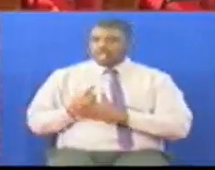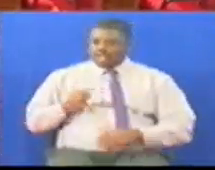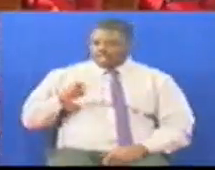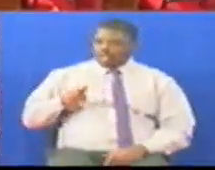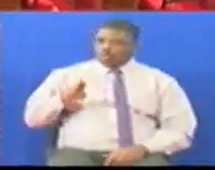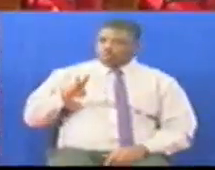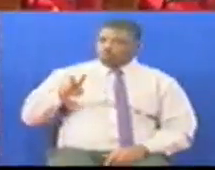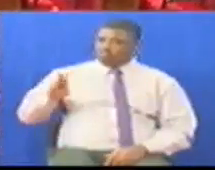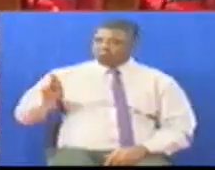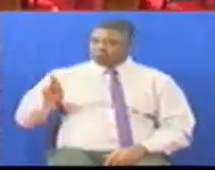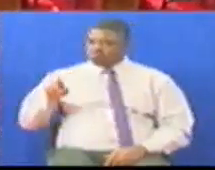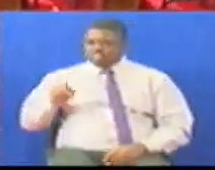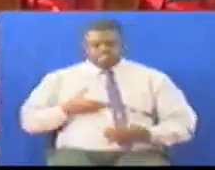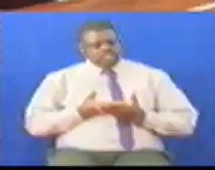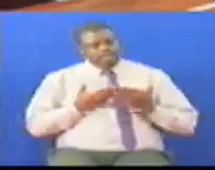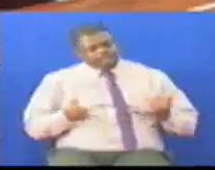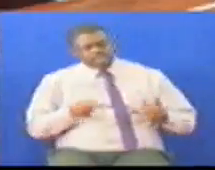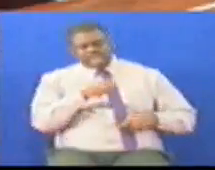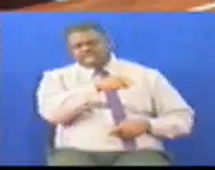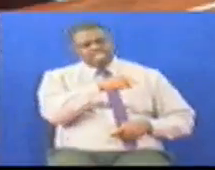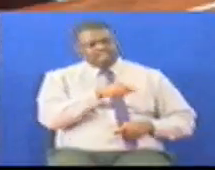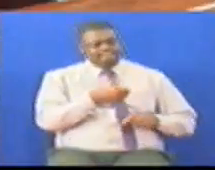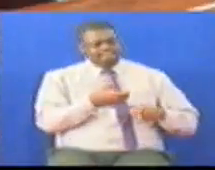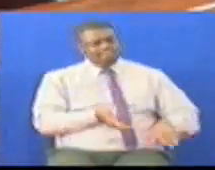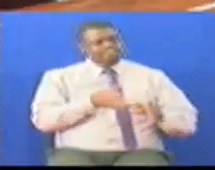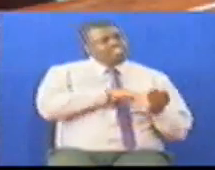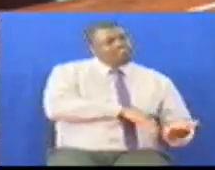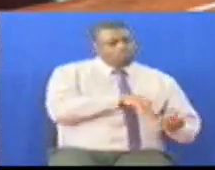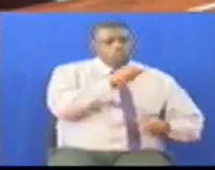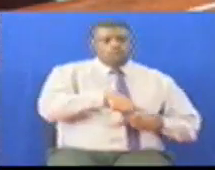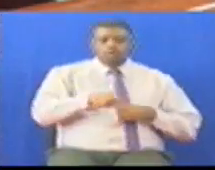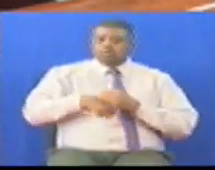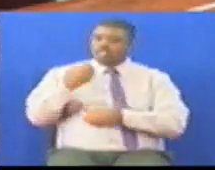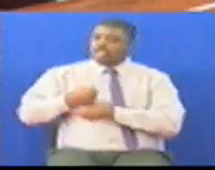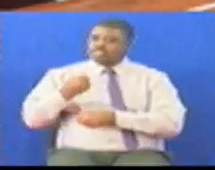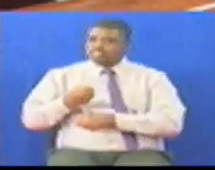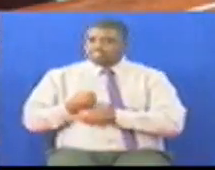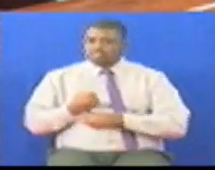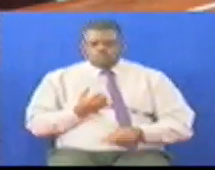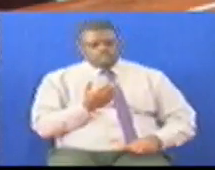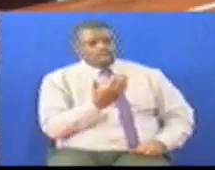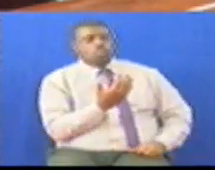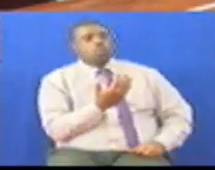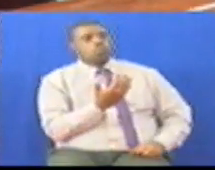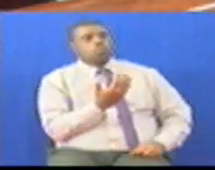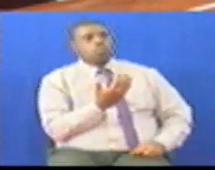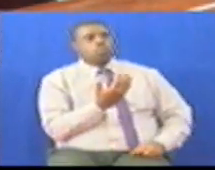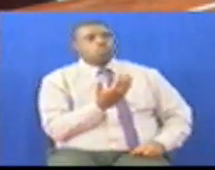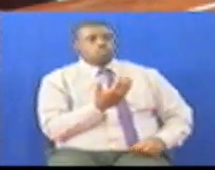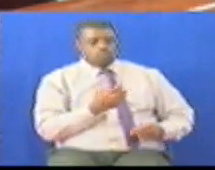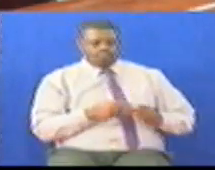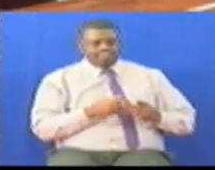Junction ambako ilisababisha vifo vya watumishi watano na